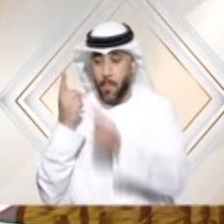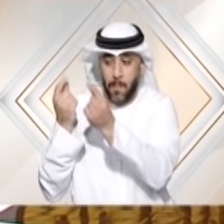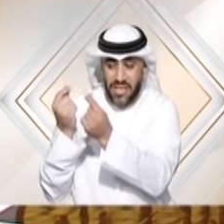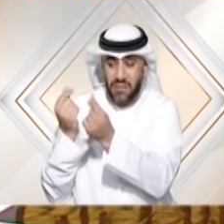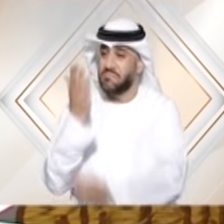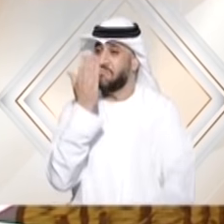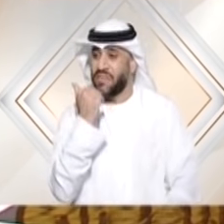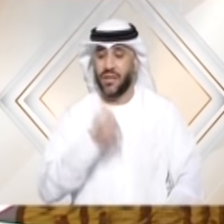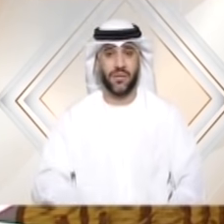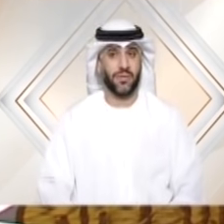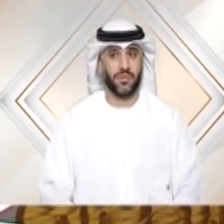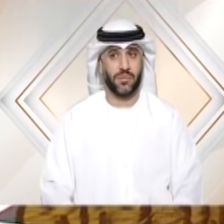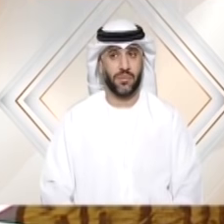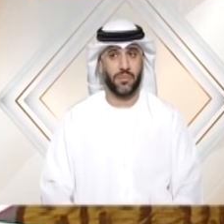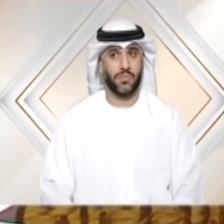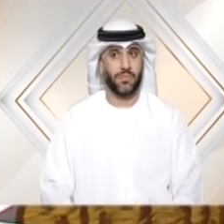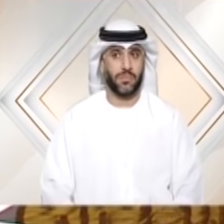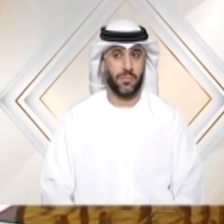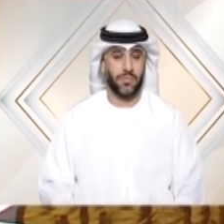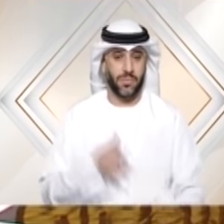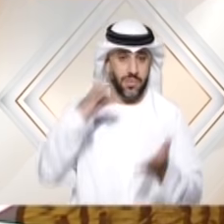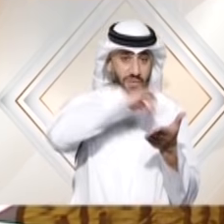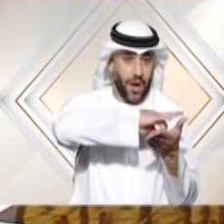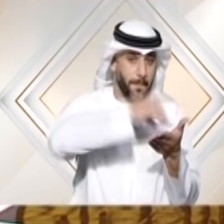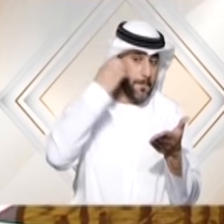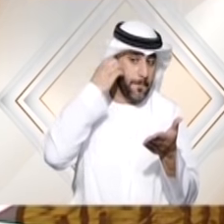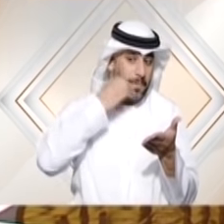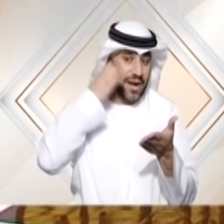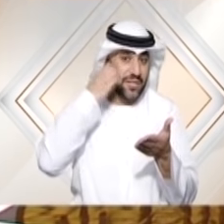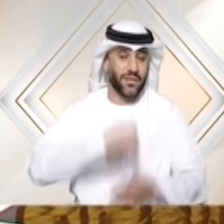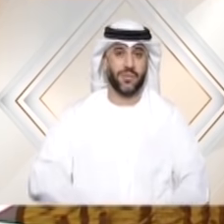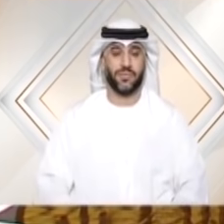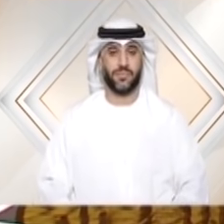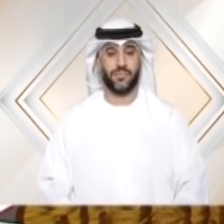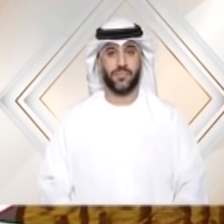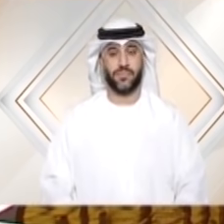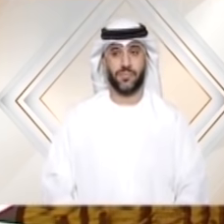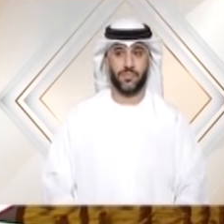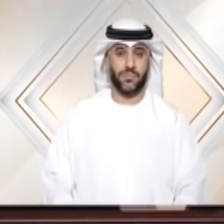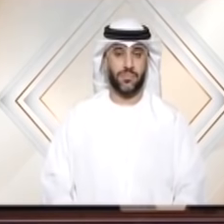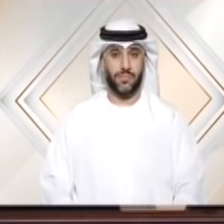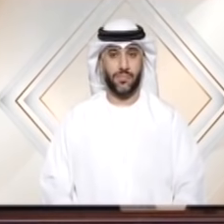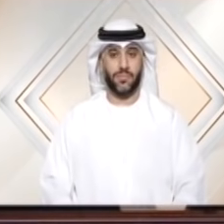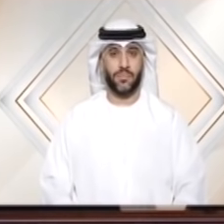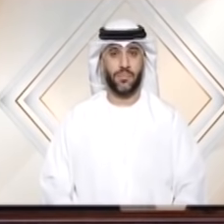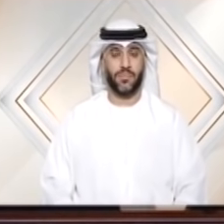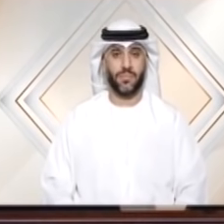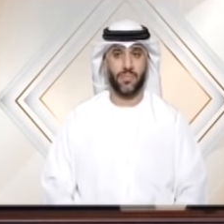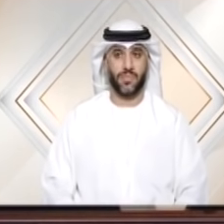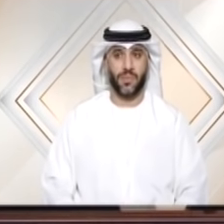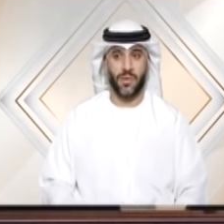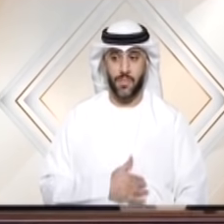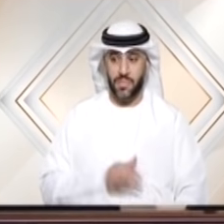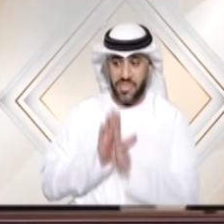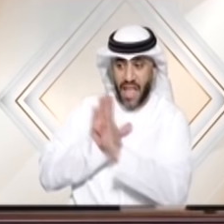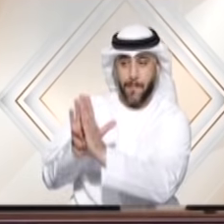يصدقوا، إيه وآخر ما بيصدقوا طبعا، أنت في الإمارات خلني ساكت. المهم فأنت الآن جالس وتصرفين